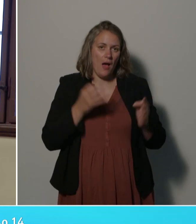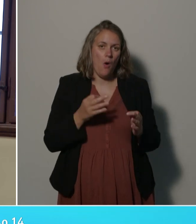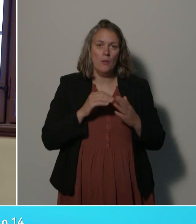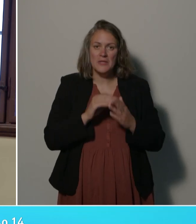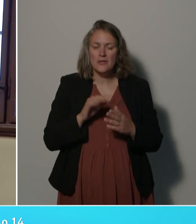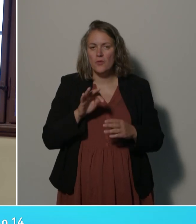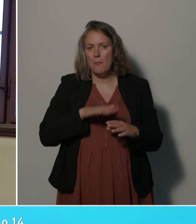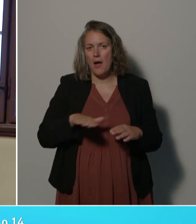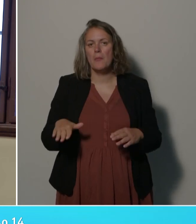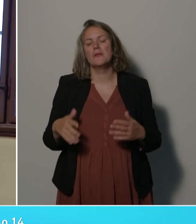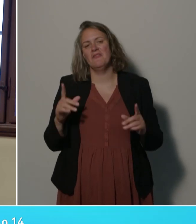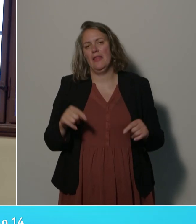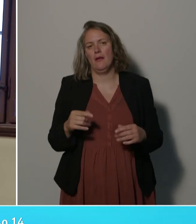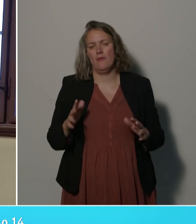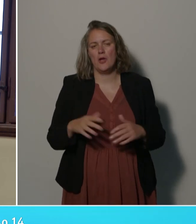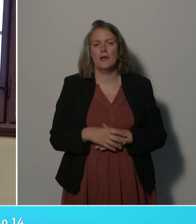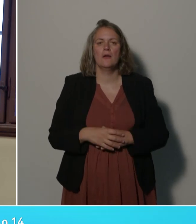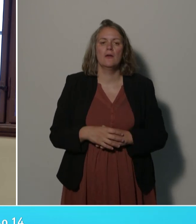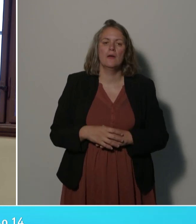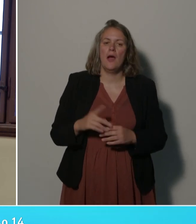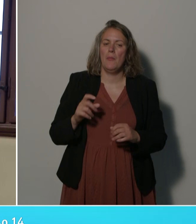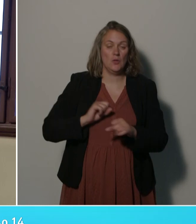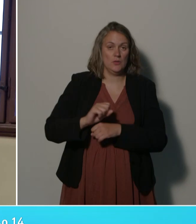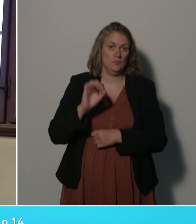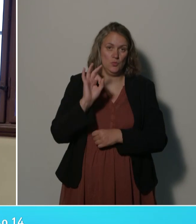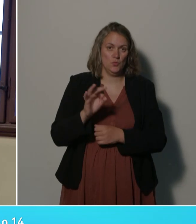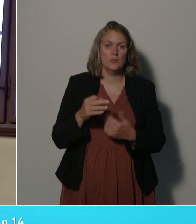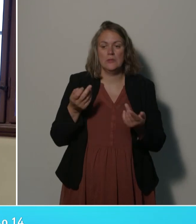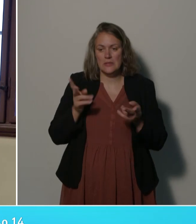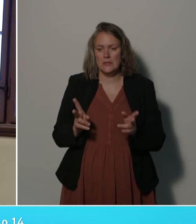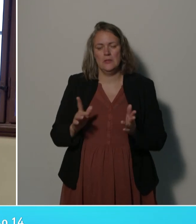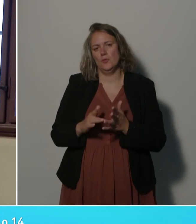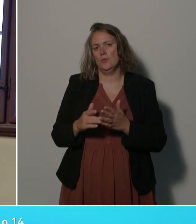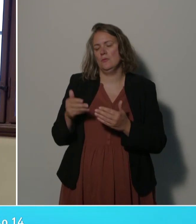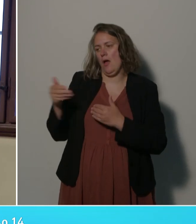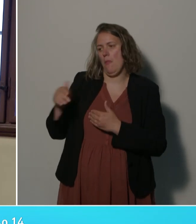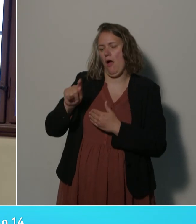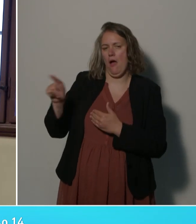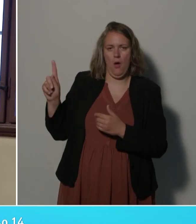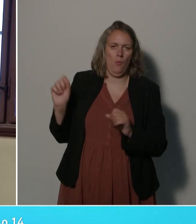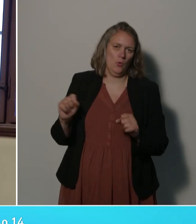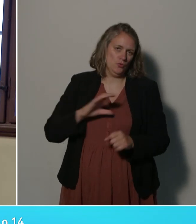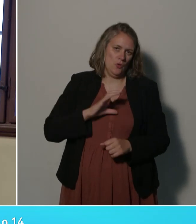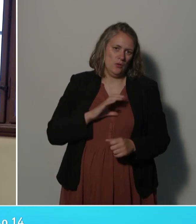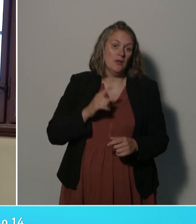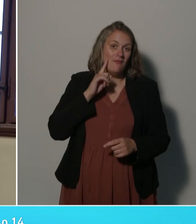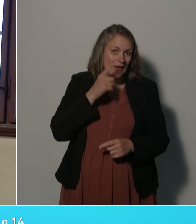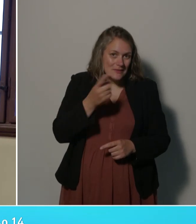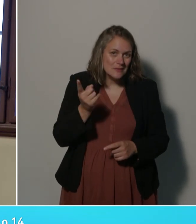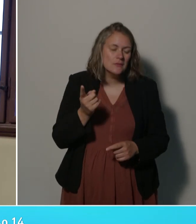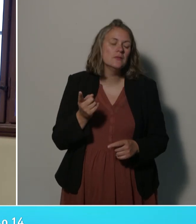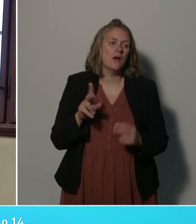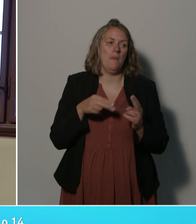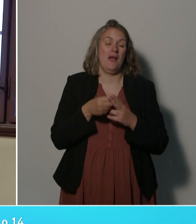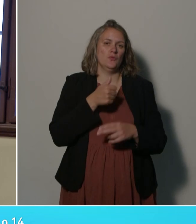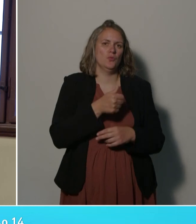angemietet werden. Das ist an dieser Stelle aber trotzdem richtig und angemessen, weil ich daran erinnern will, dass wir auch